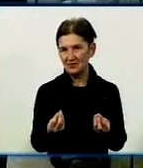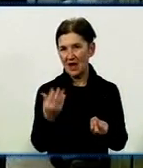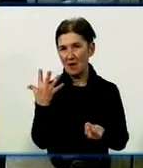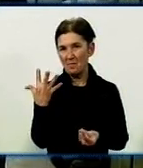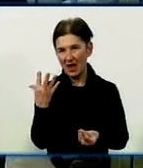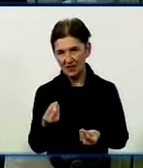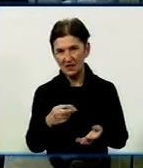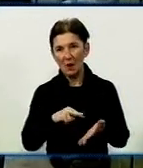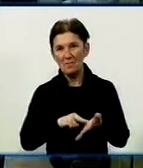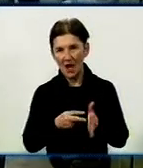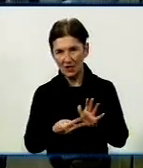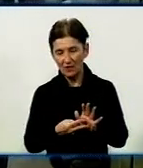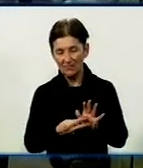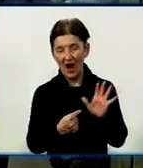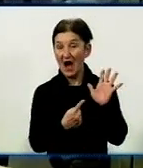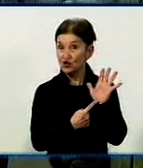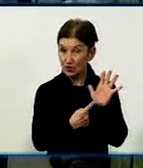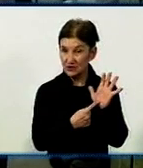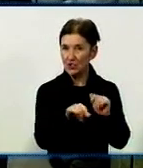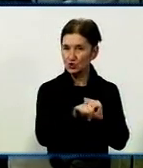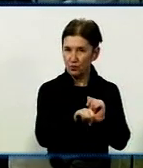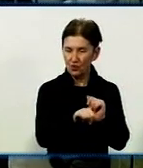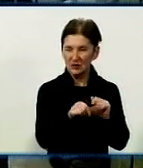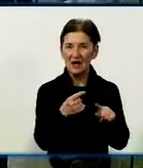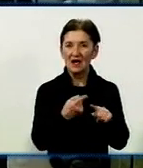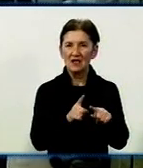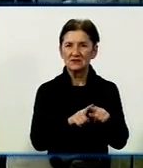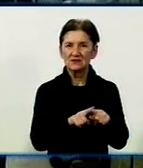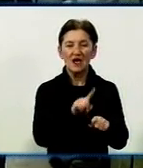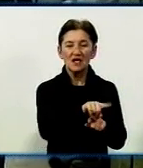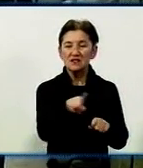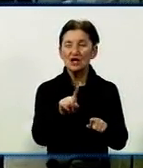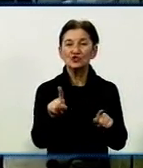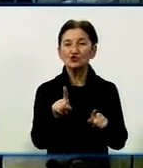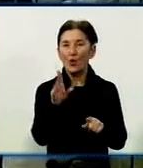днів – це планові щеплення, і 6-й – субота. Це ті, які не встигли